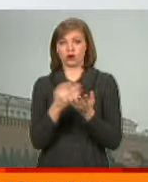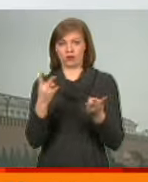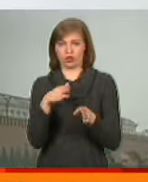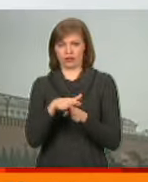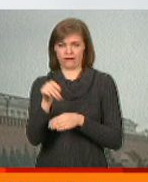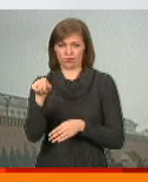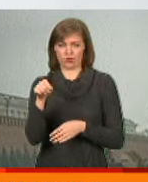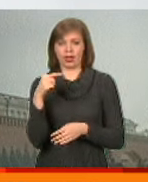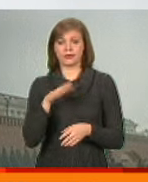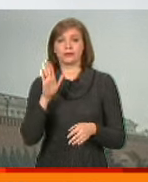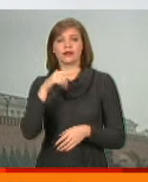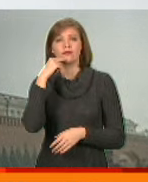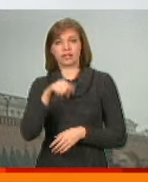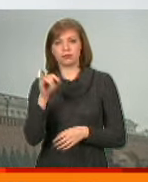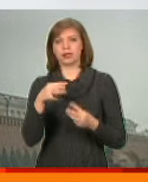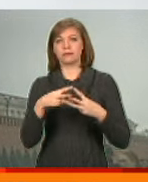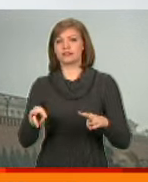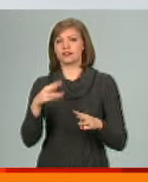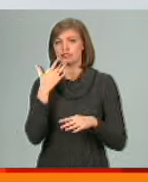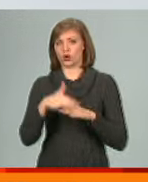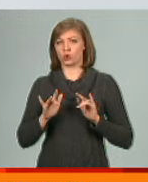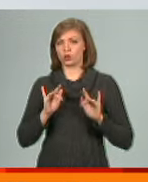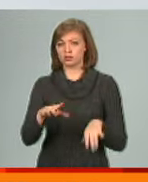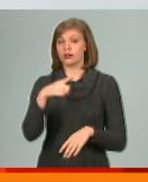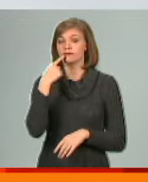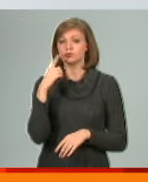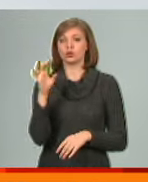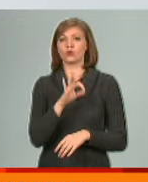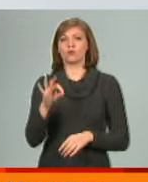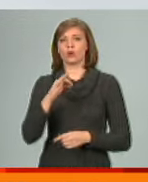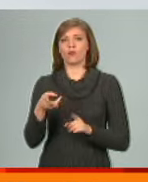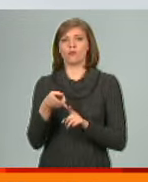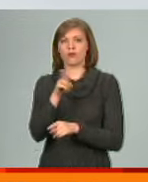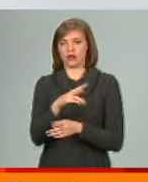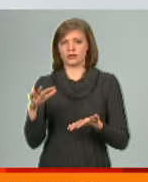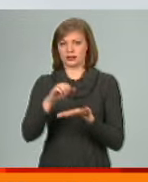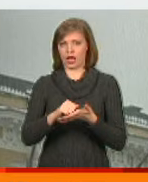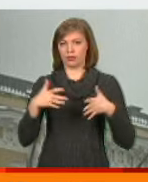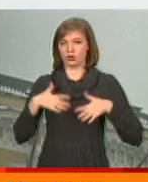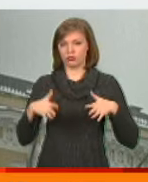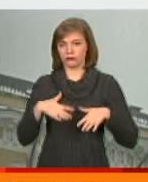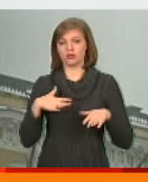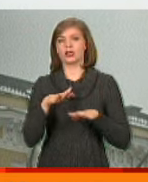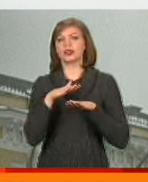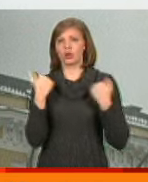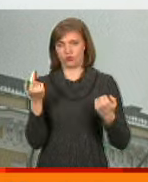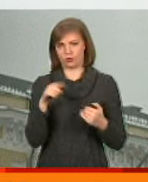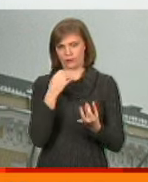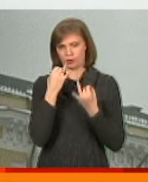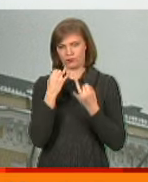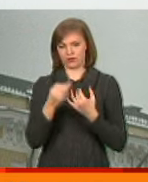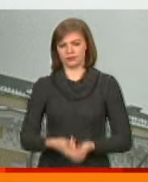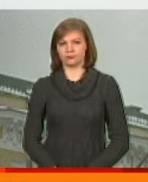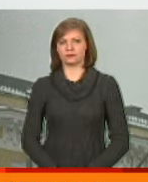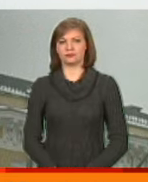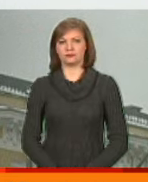выполнять. У Кремлі та Міністерстві закордонних справ заявили про повернення загарбаного півострова, не бажають навіть говорити.